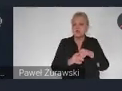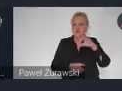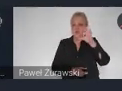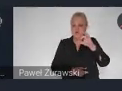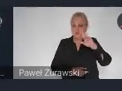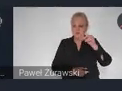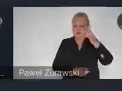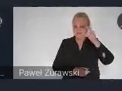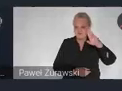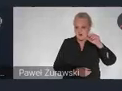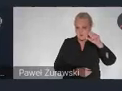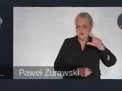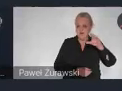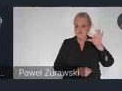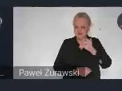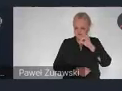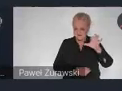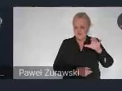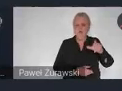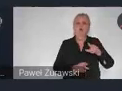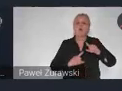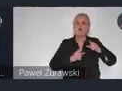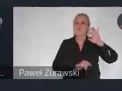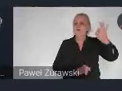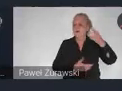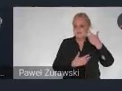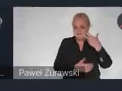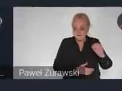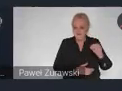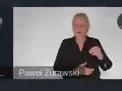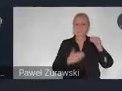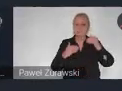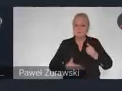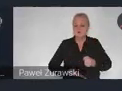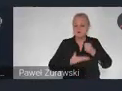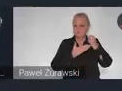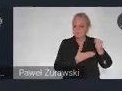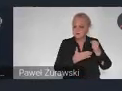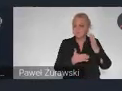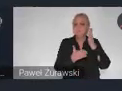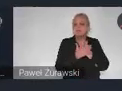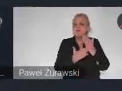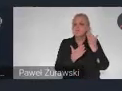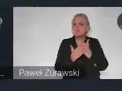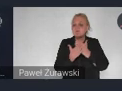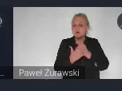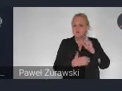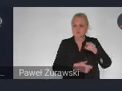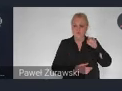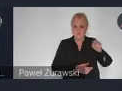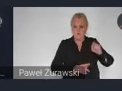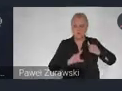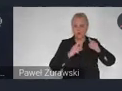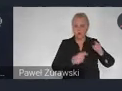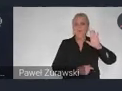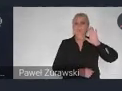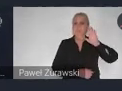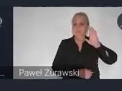które nie należą do organizacji może zostać dofinansowania ale tylko pod warunkiem że dana organizacja